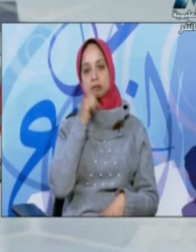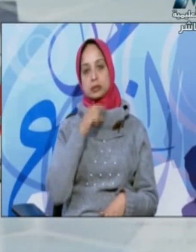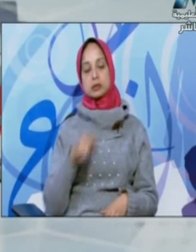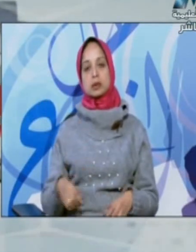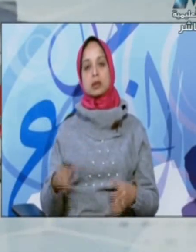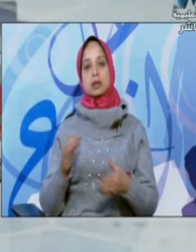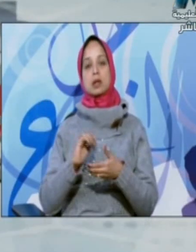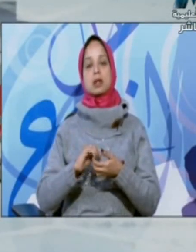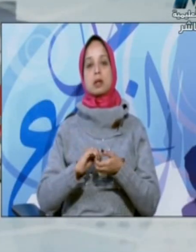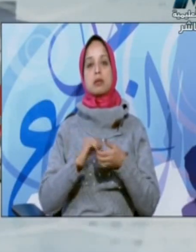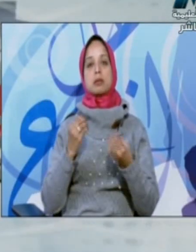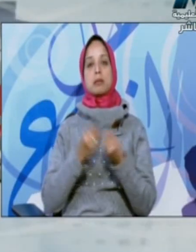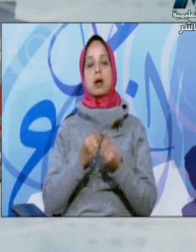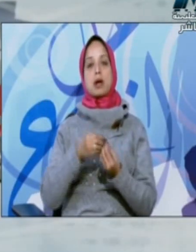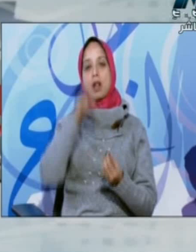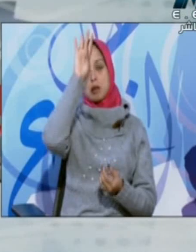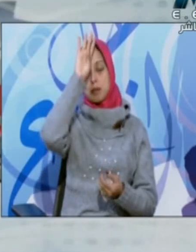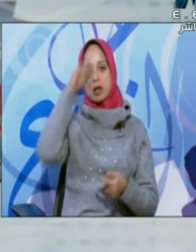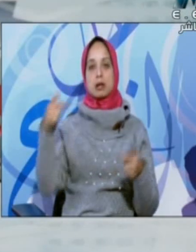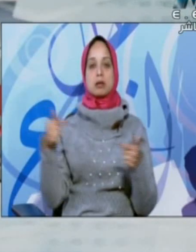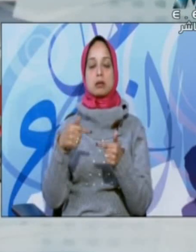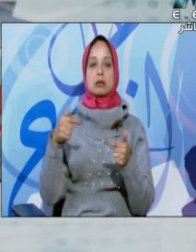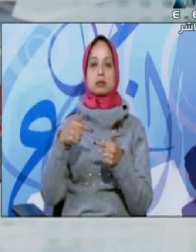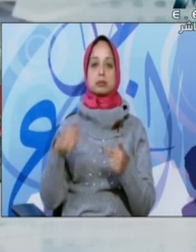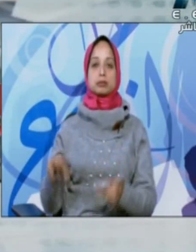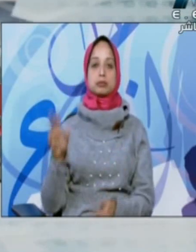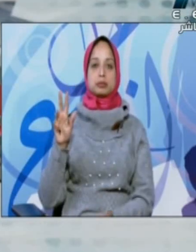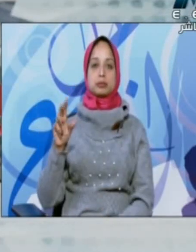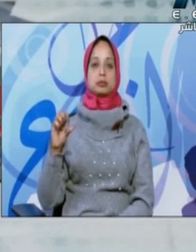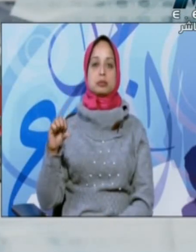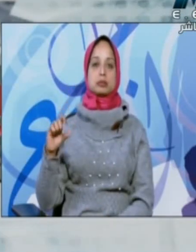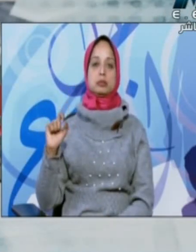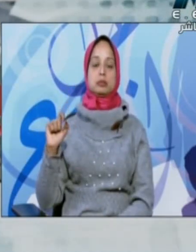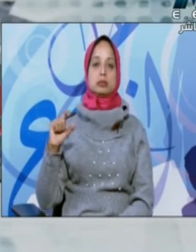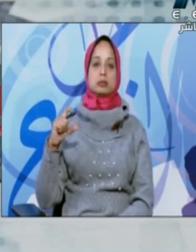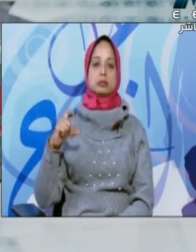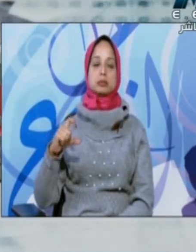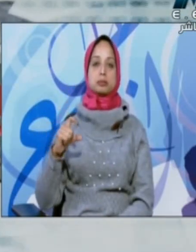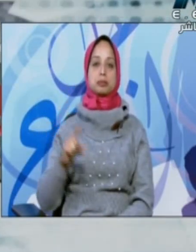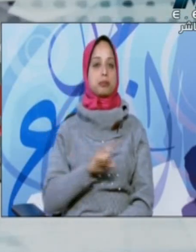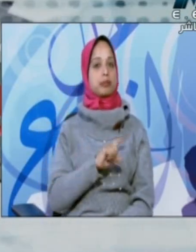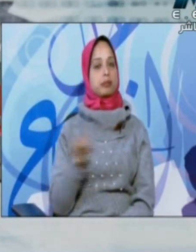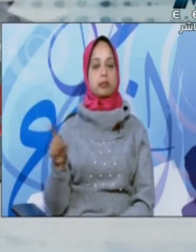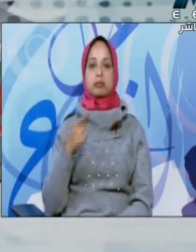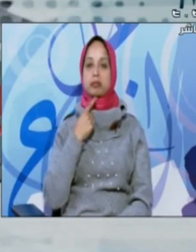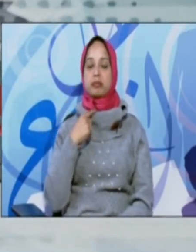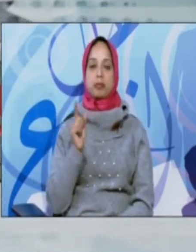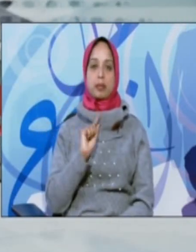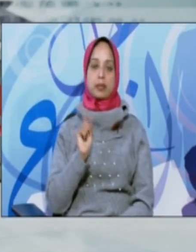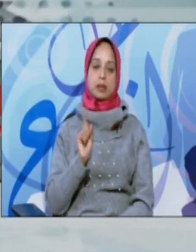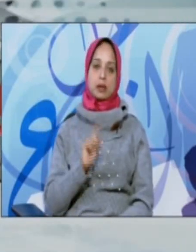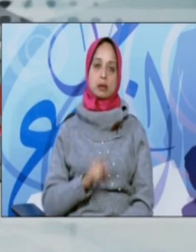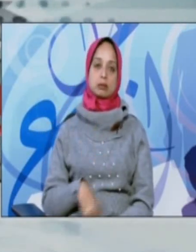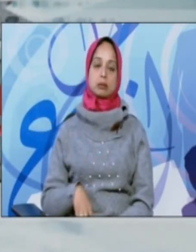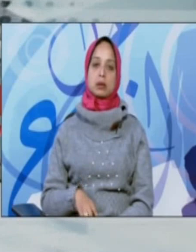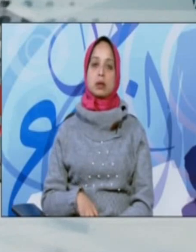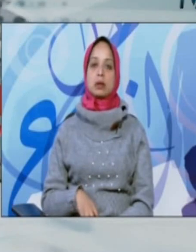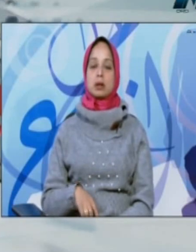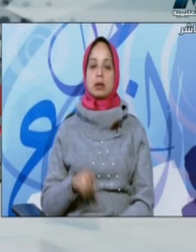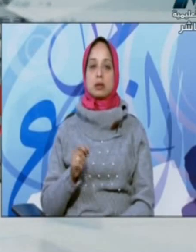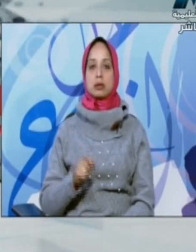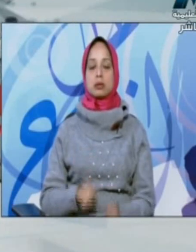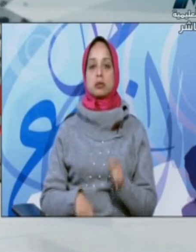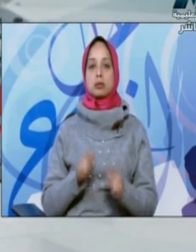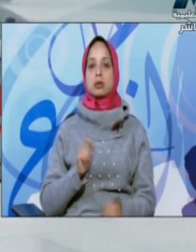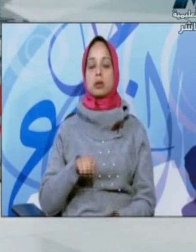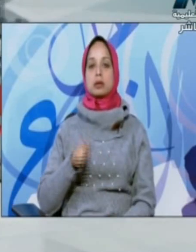الوفد. قال لك دي أحزاب سياسية لا تؤمن بالليبرالية، يعني لا تؤمن بالديمقراطية. إخوان مصر الفتاة. اتفقوا